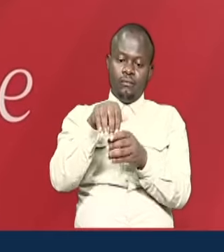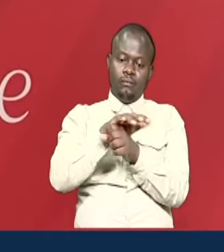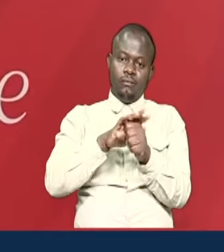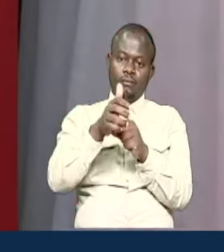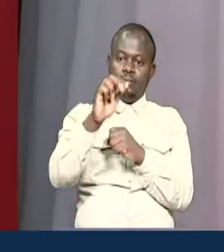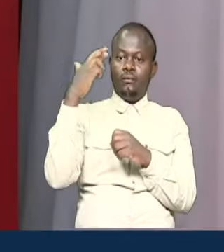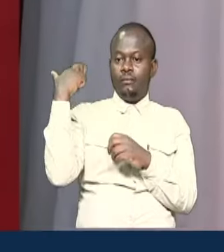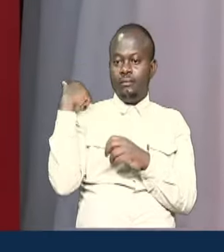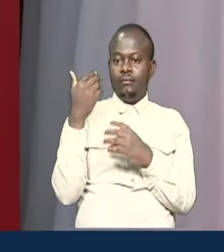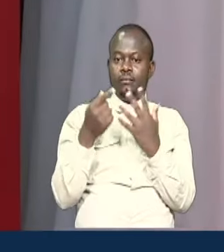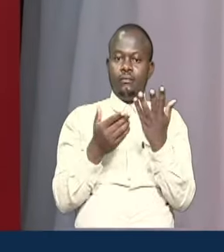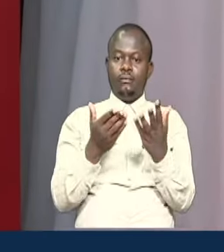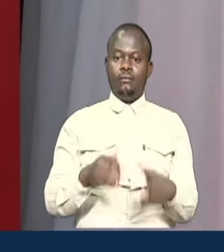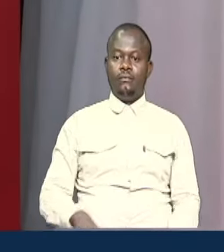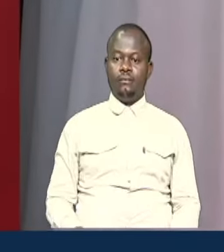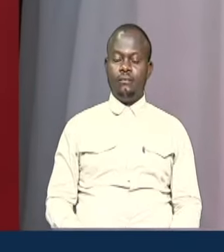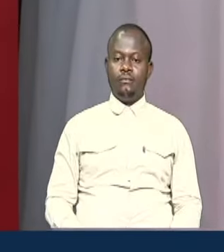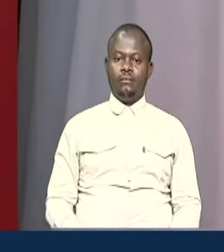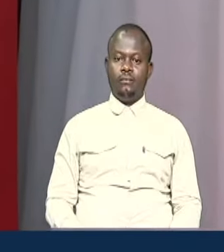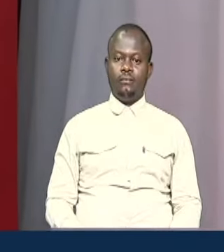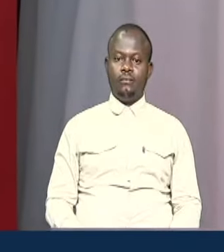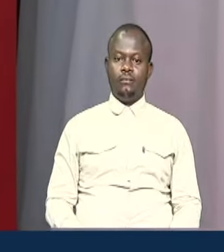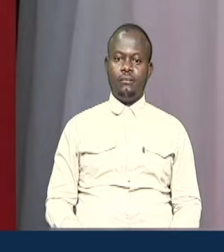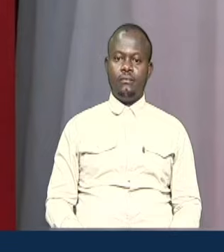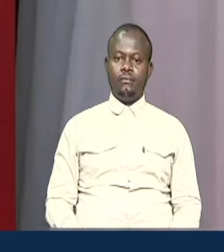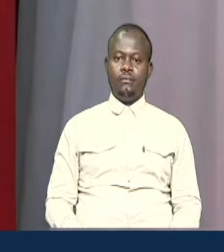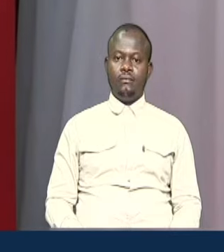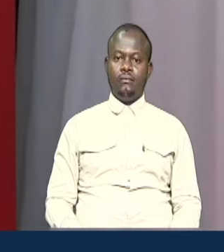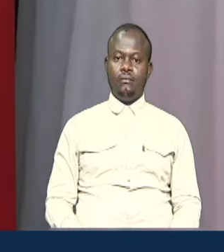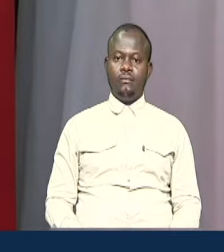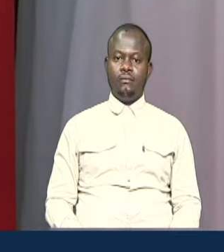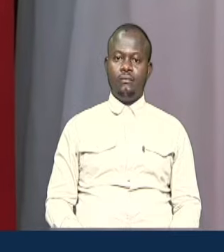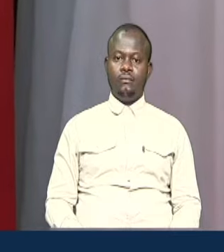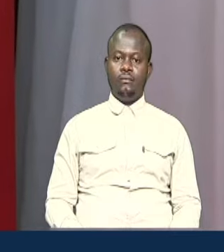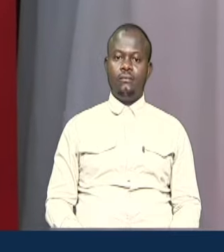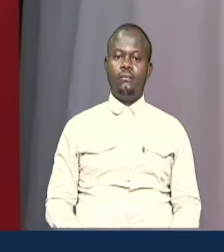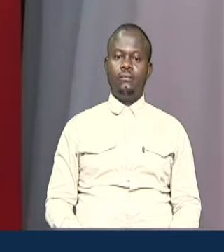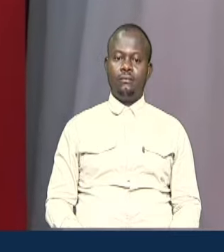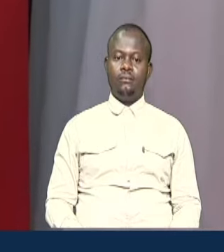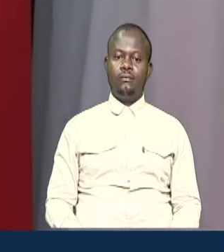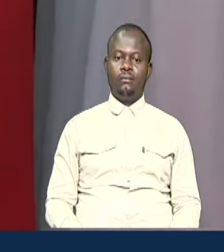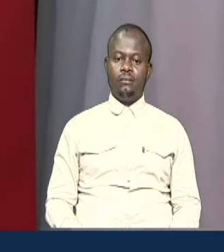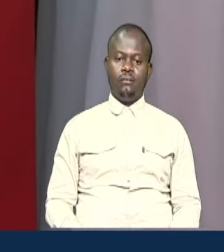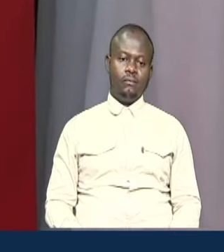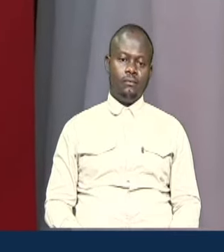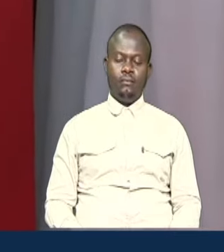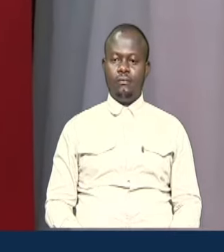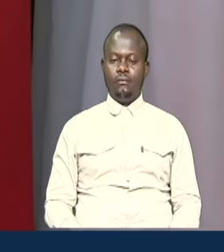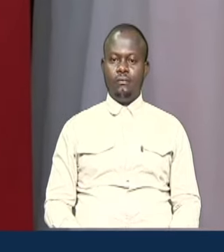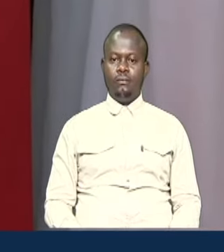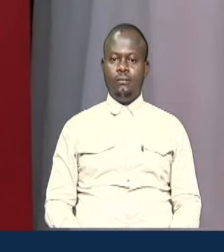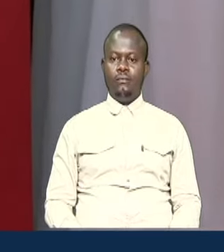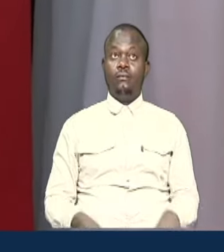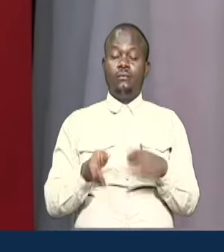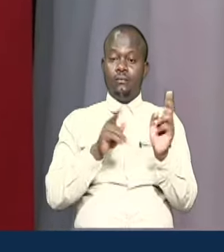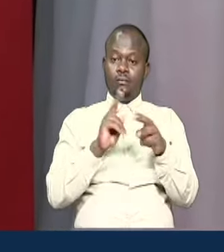nshingano. This is done through different activities starting from the accreditation.